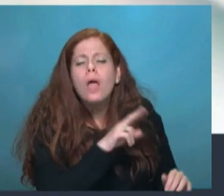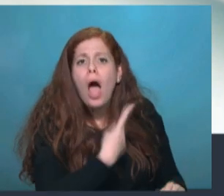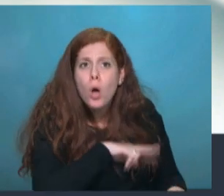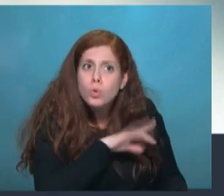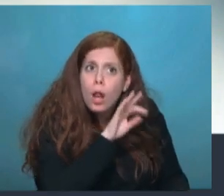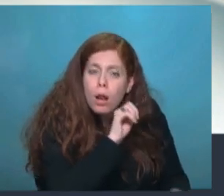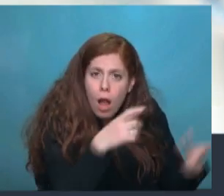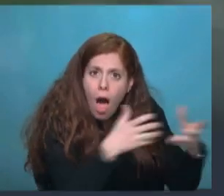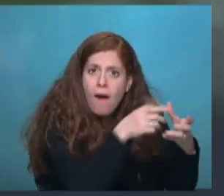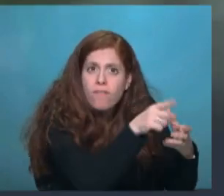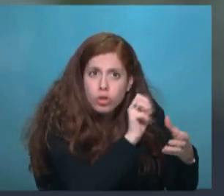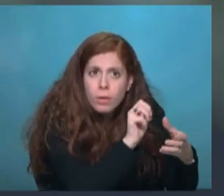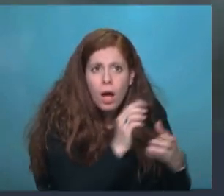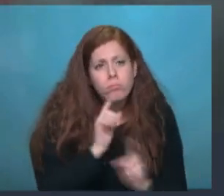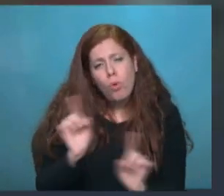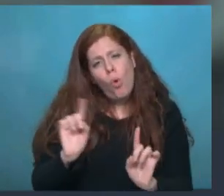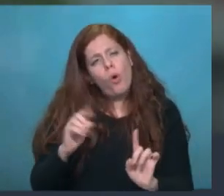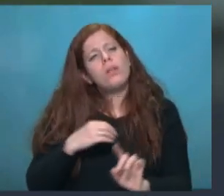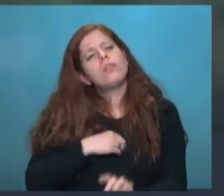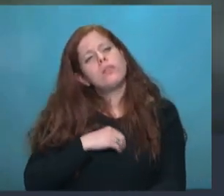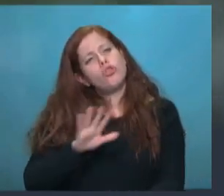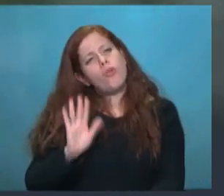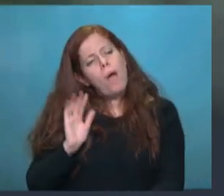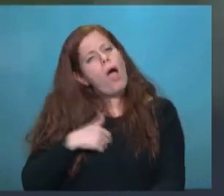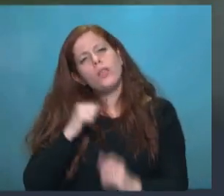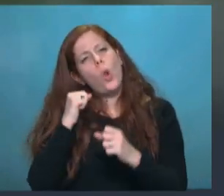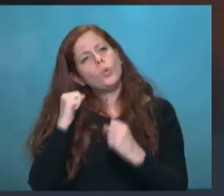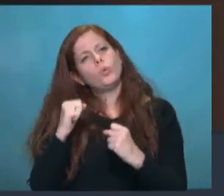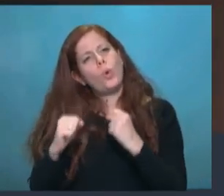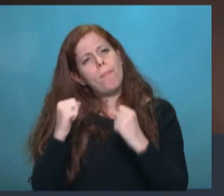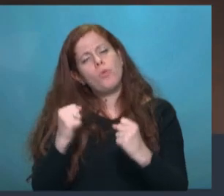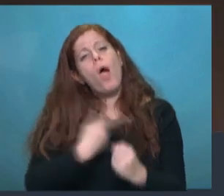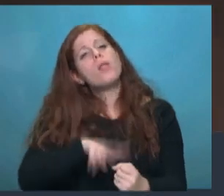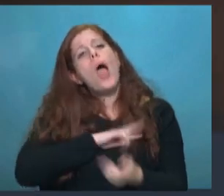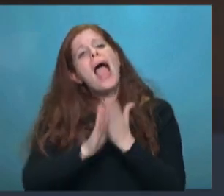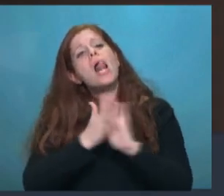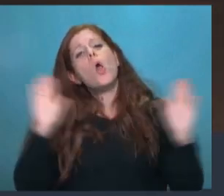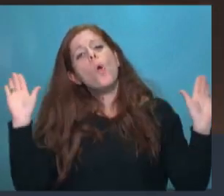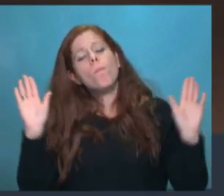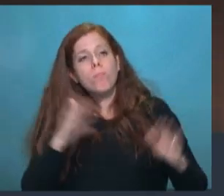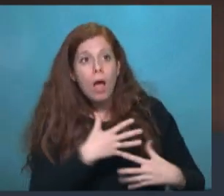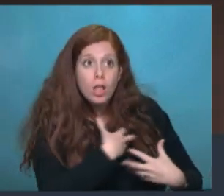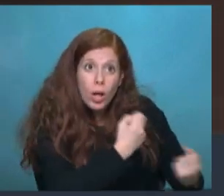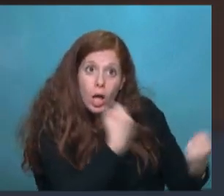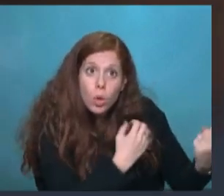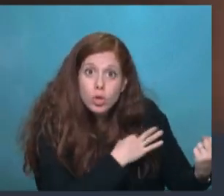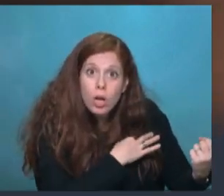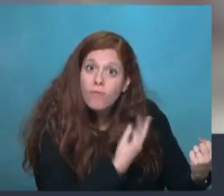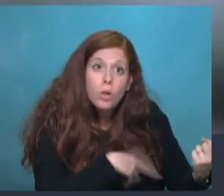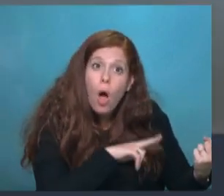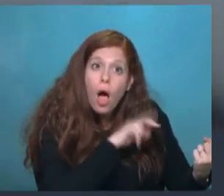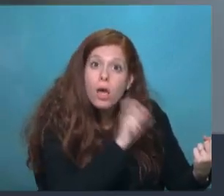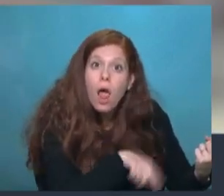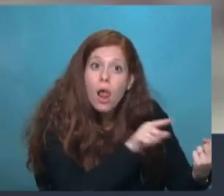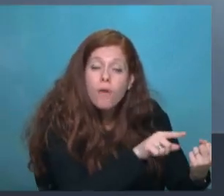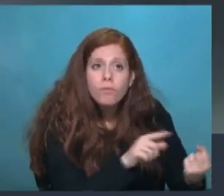לא. נשמה, אני לא עוד סוכנות ביטוח. אני לא אחראי על כלום. אתה לוקח את האוטו שלי, ואתה לא אחראי עליו?